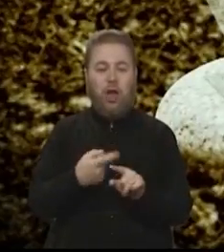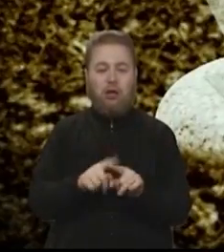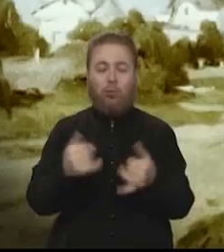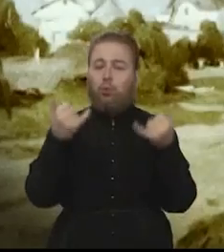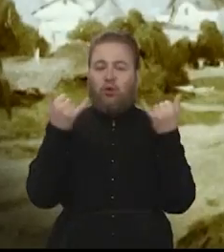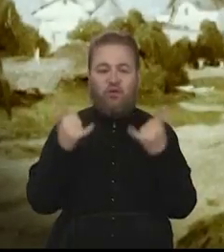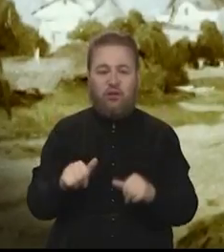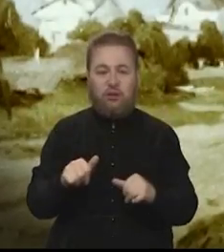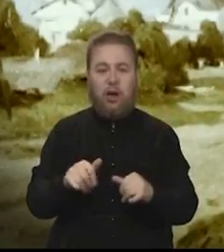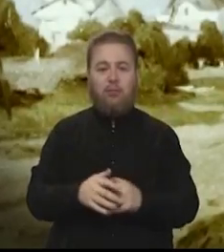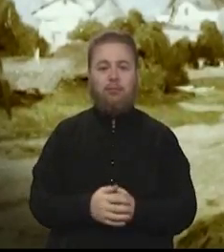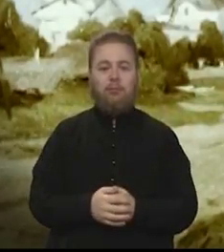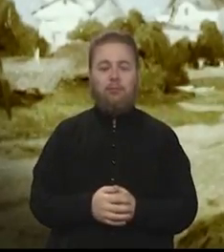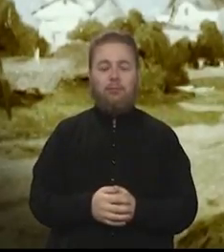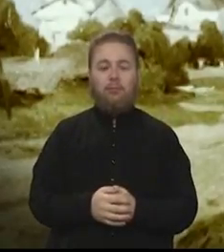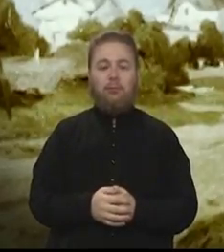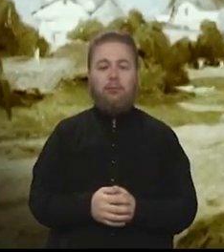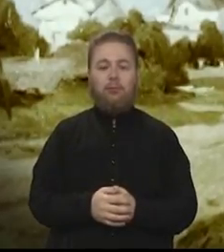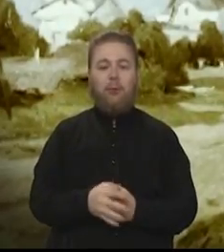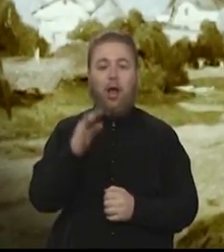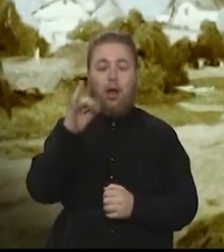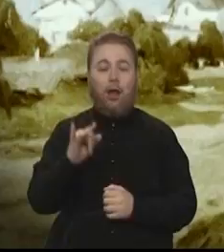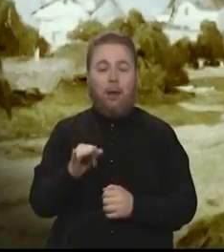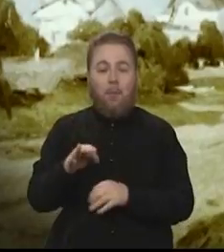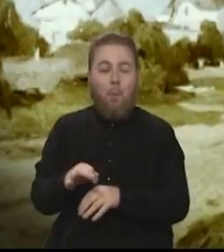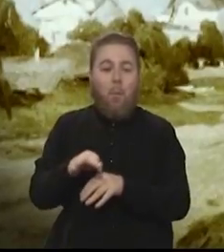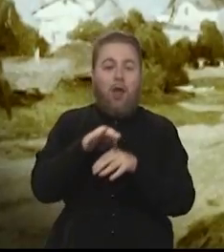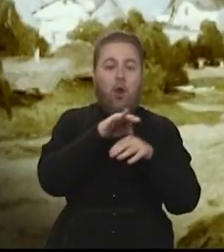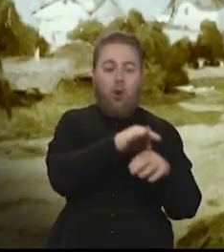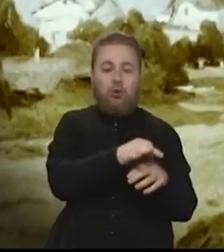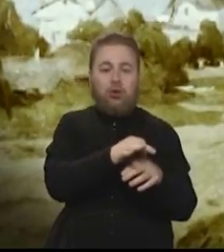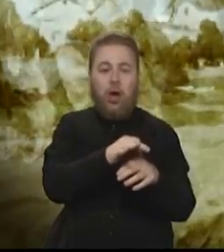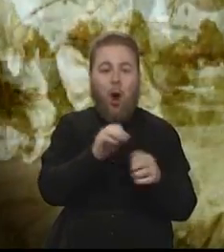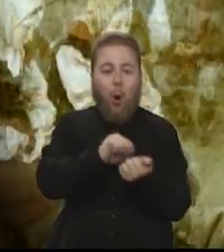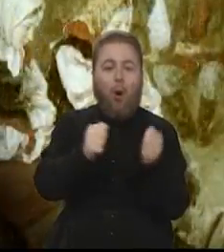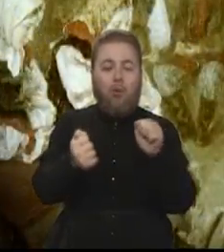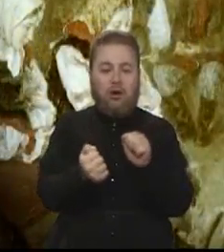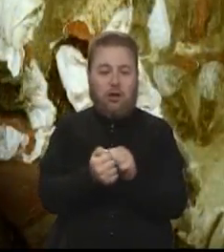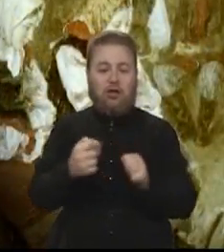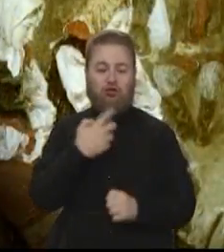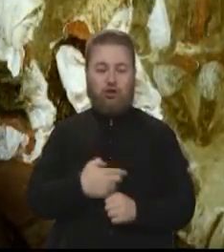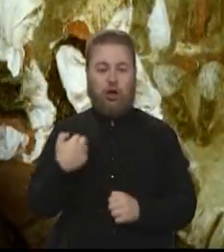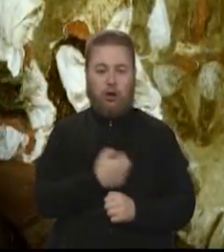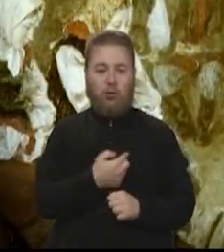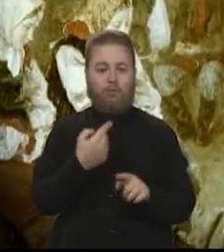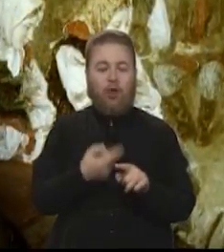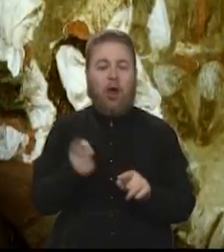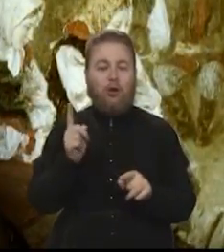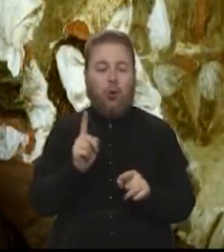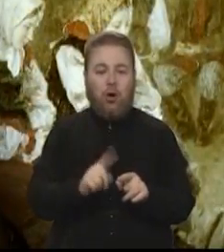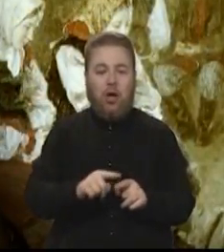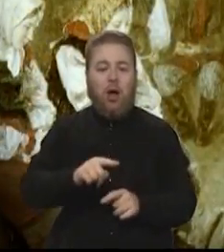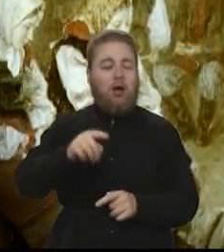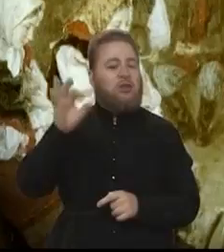удивился и понес образ священнику, который сразу же узнал